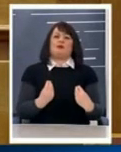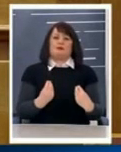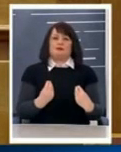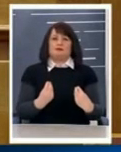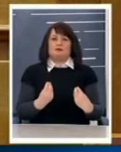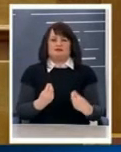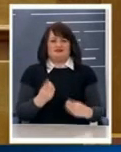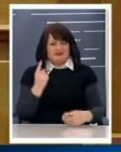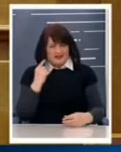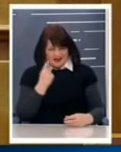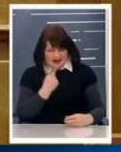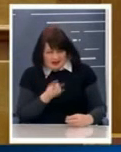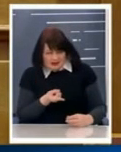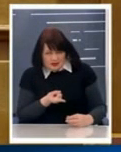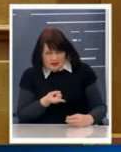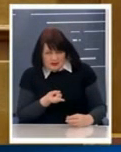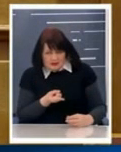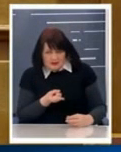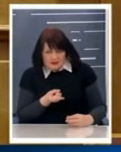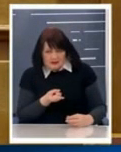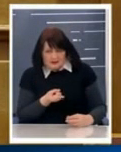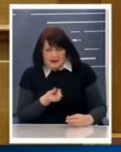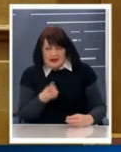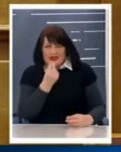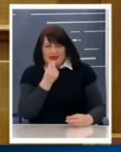Ακούτε το αντίμετρο?